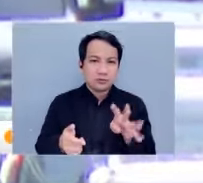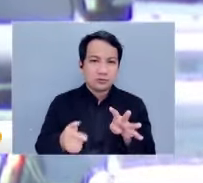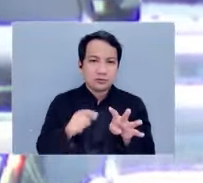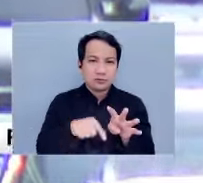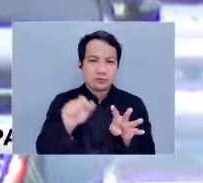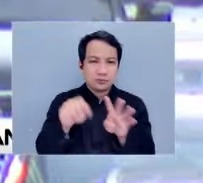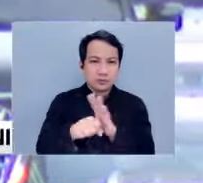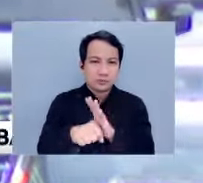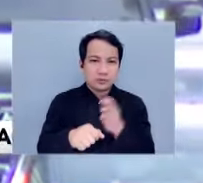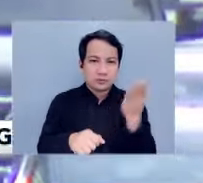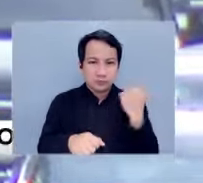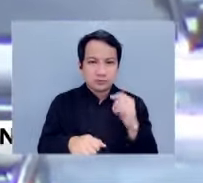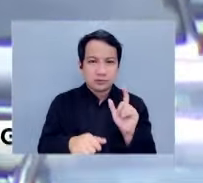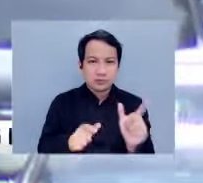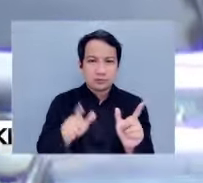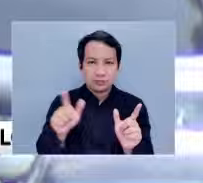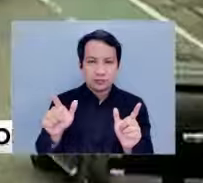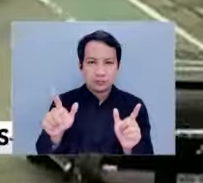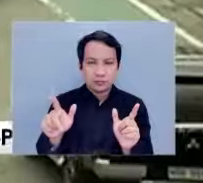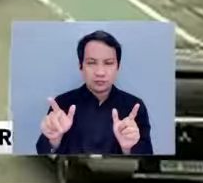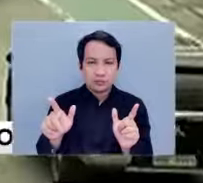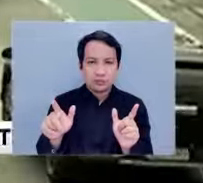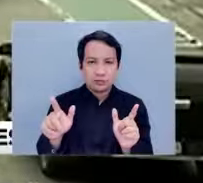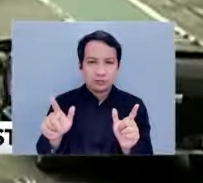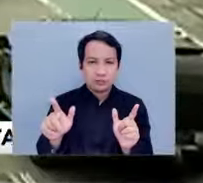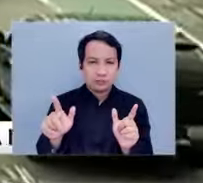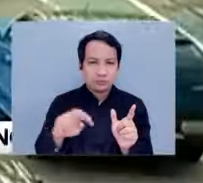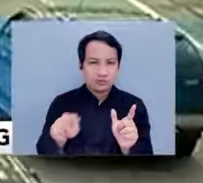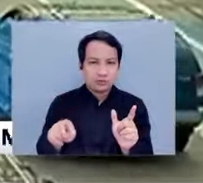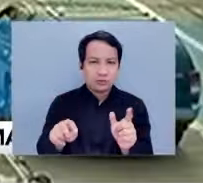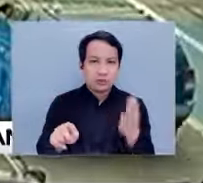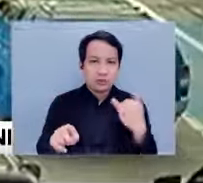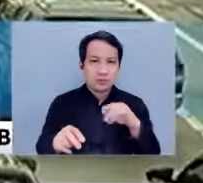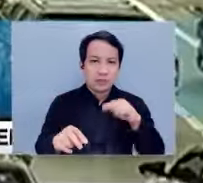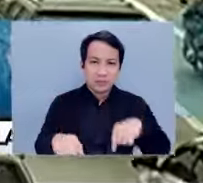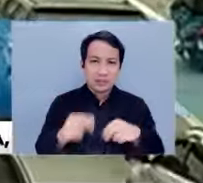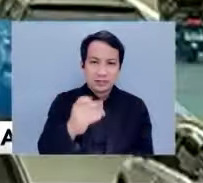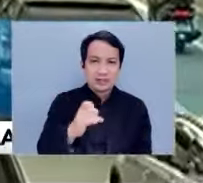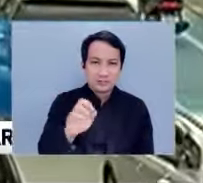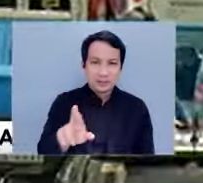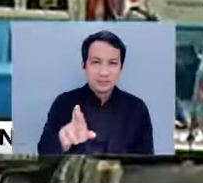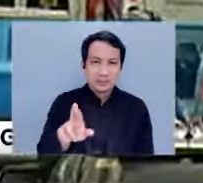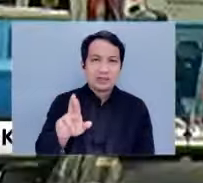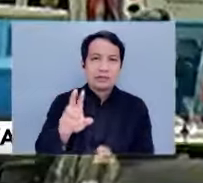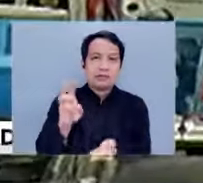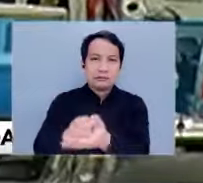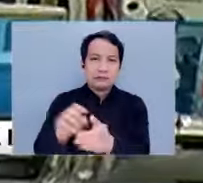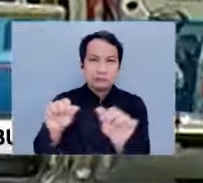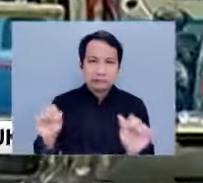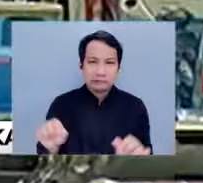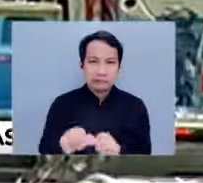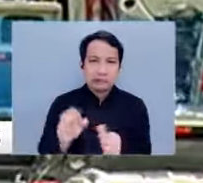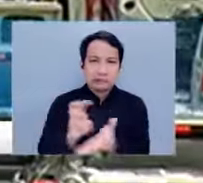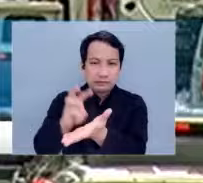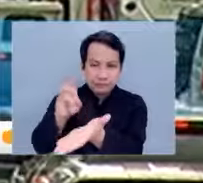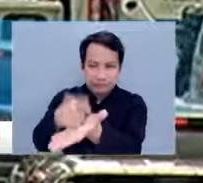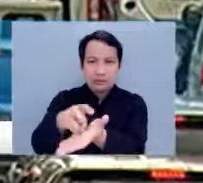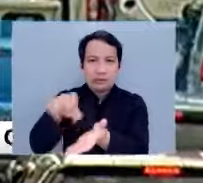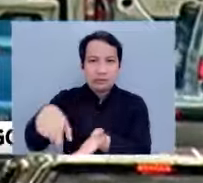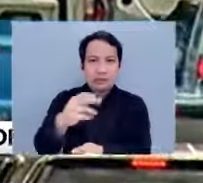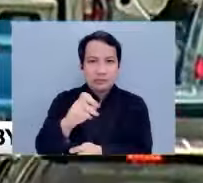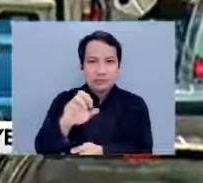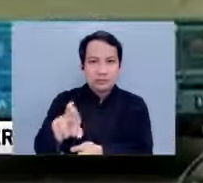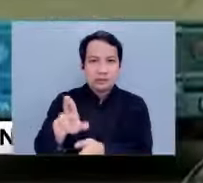noong 2022. Kasunod niyan, Metro Manila ang metro area na may pinakamabigat na daloy ng trapiko sa buong